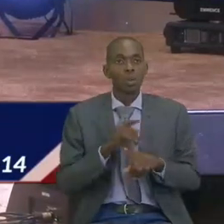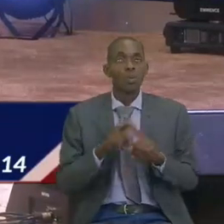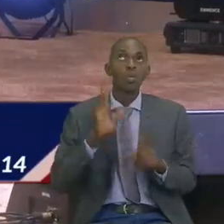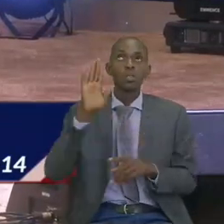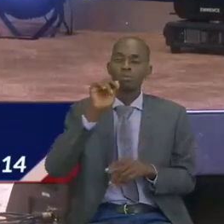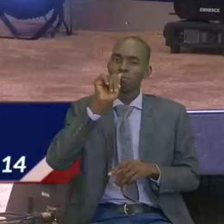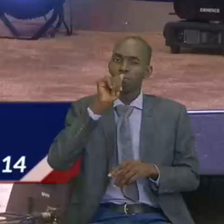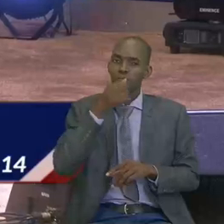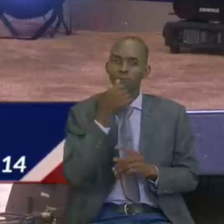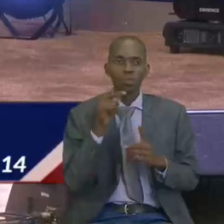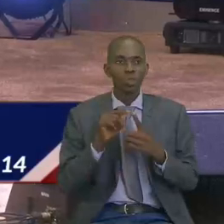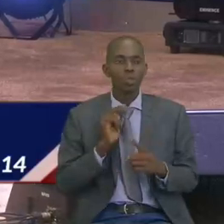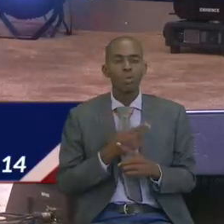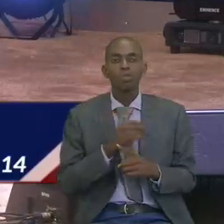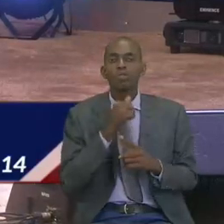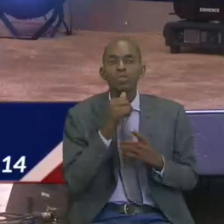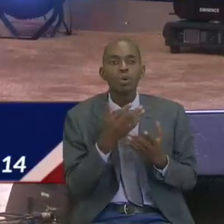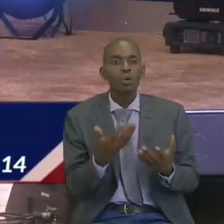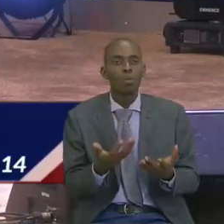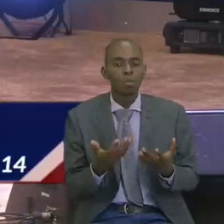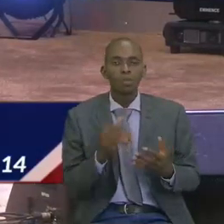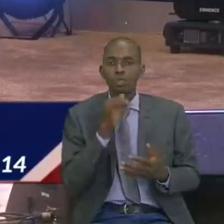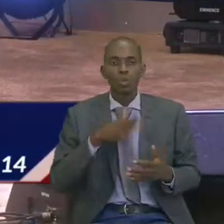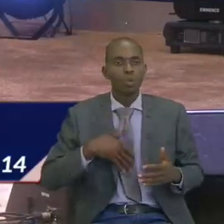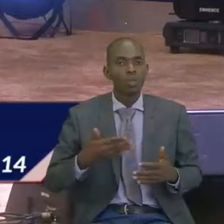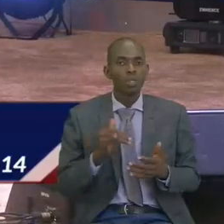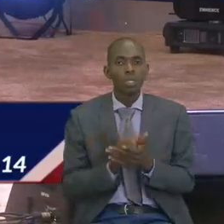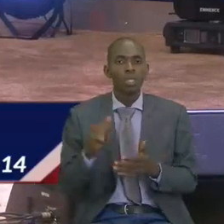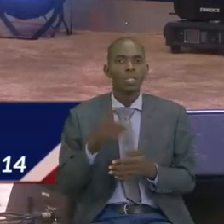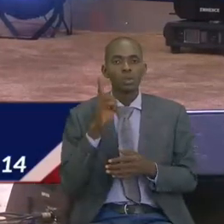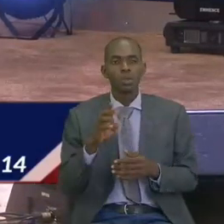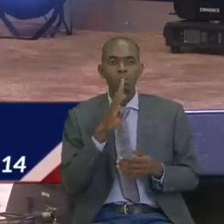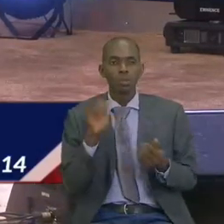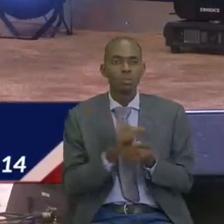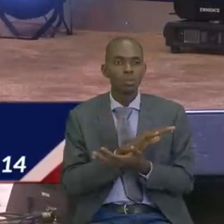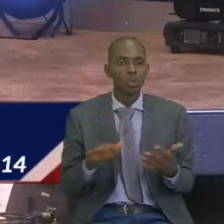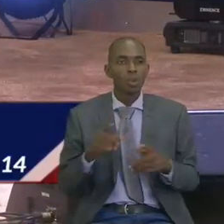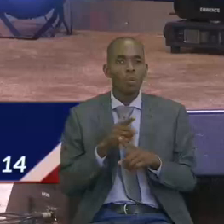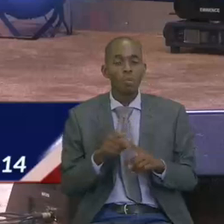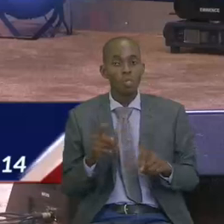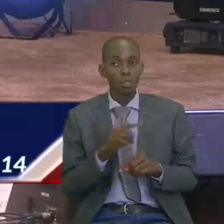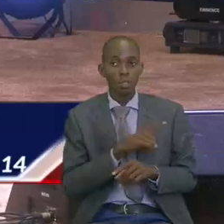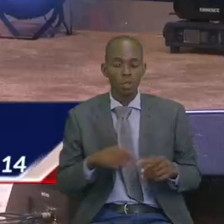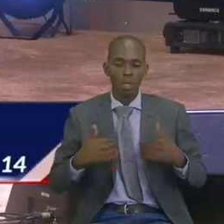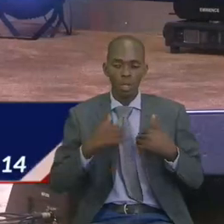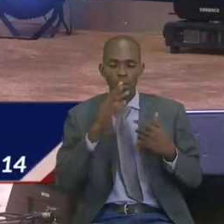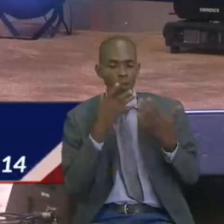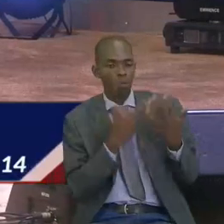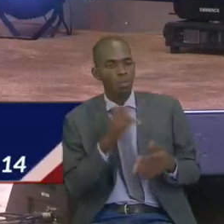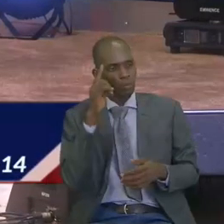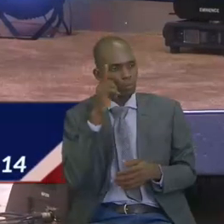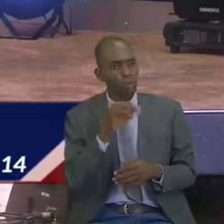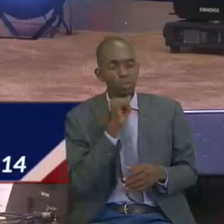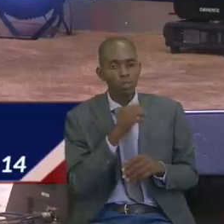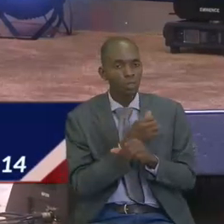promesse, comme quelques-uns le croient, mais il use de patience envers vous, ne voulant pas qu'aucun périsse. Si